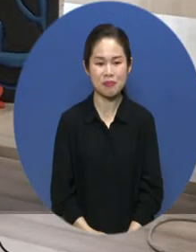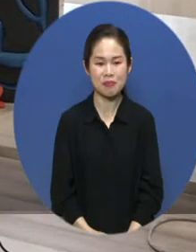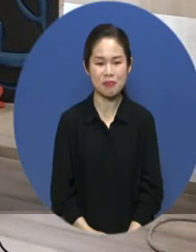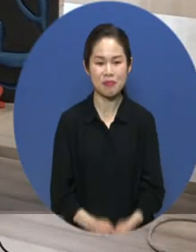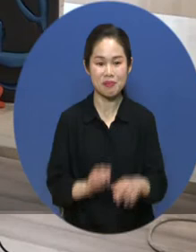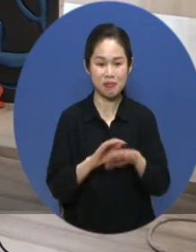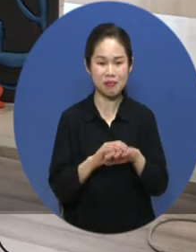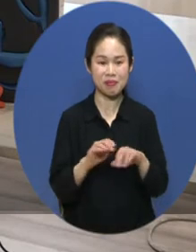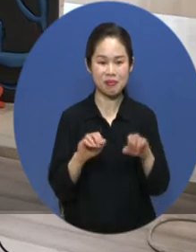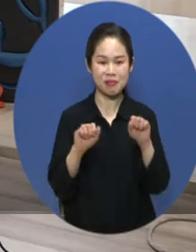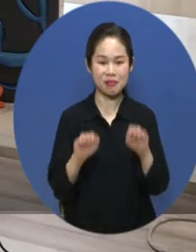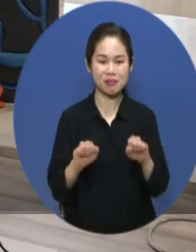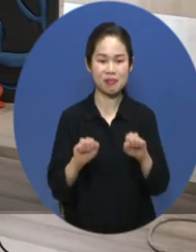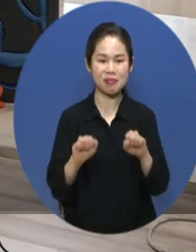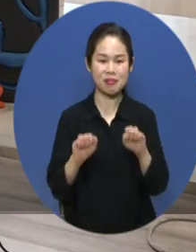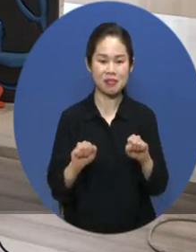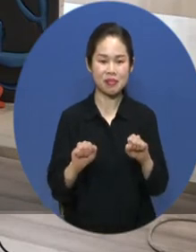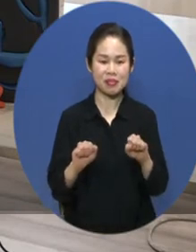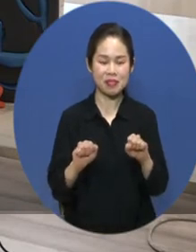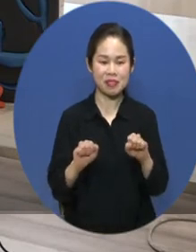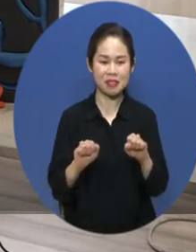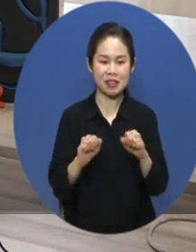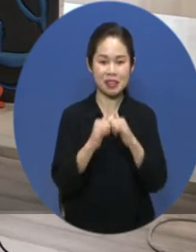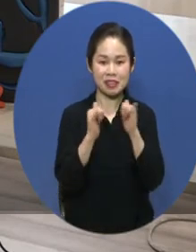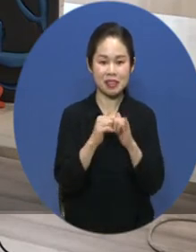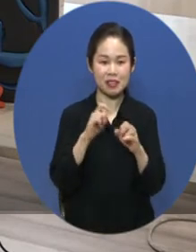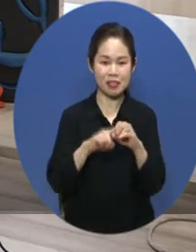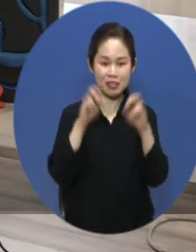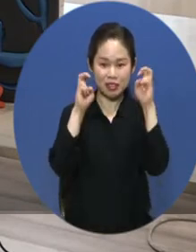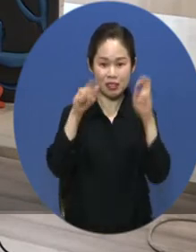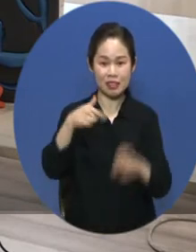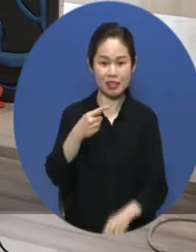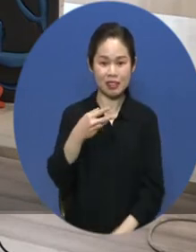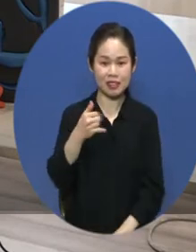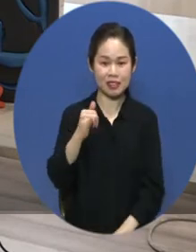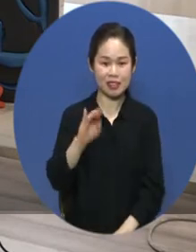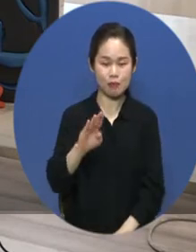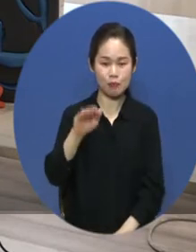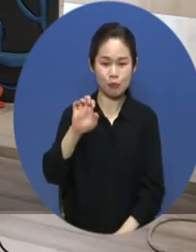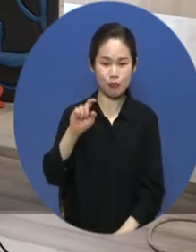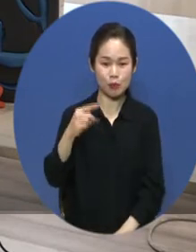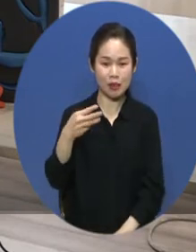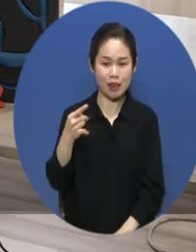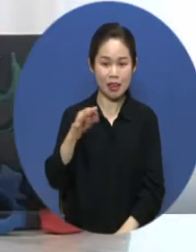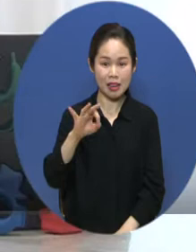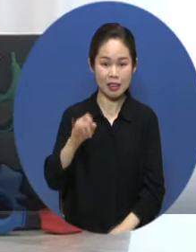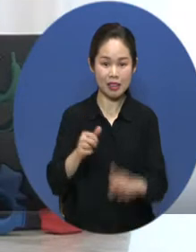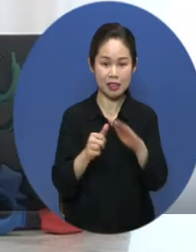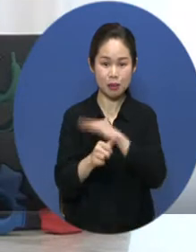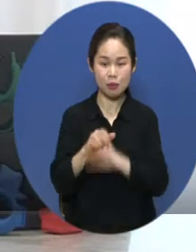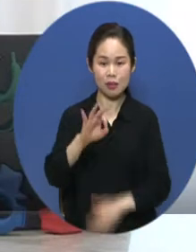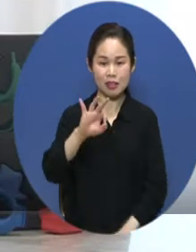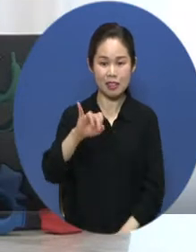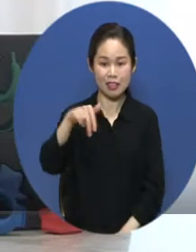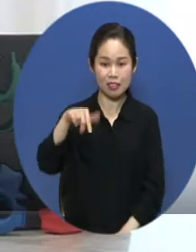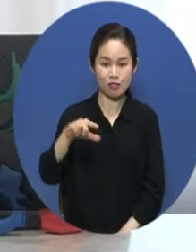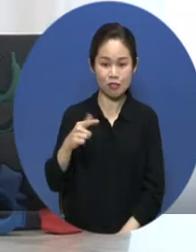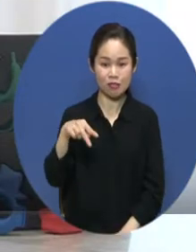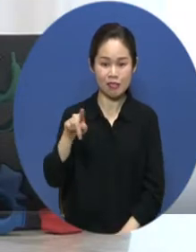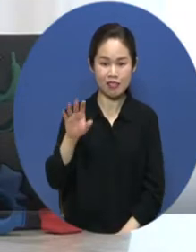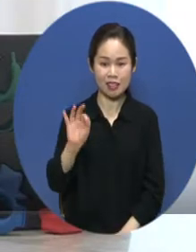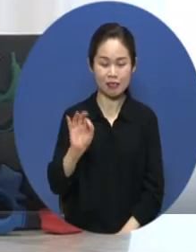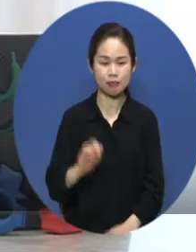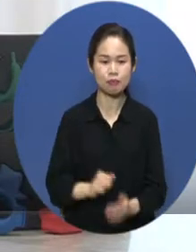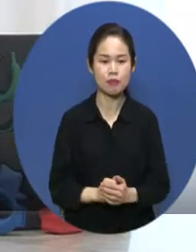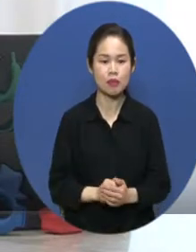네, 안녕하세요. 사회적 기업 그리플레이를 운영하고 있는 대표 이준상이라고 합니다. 저희 그리플레이는 사회적